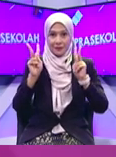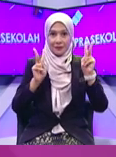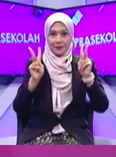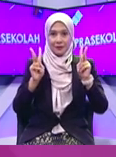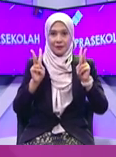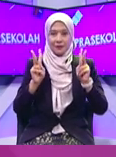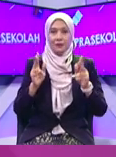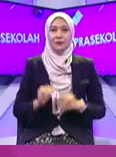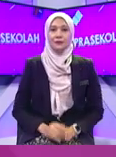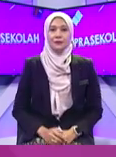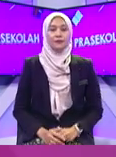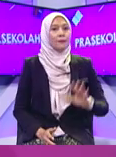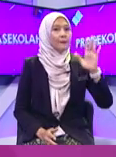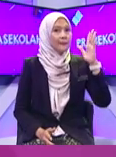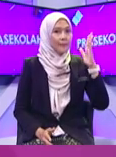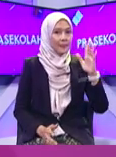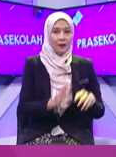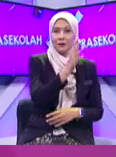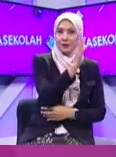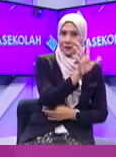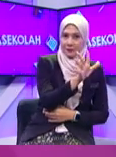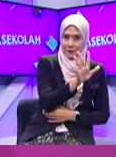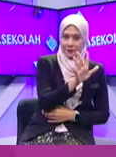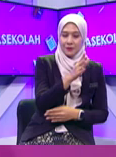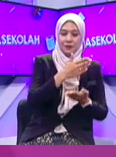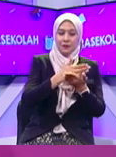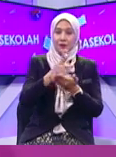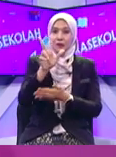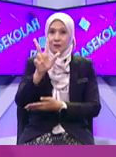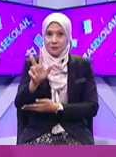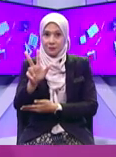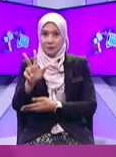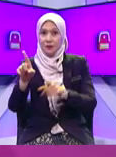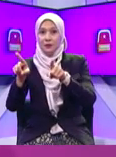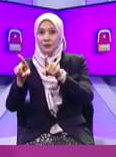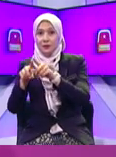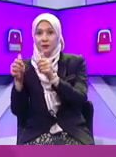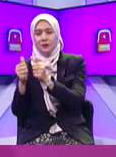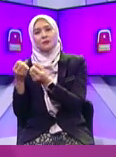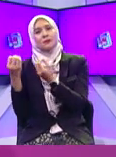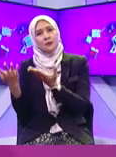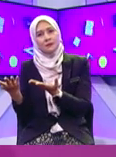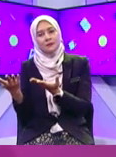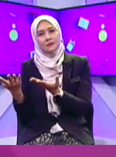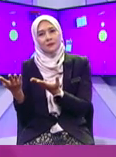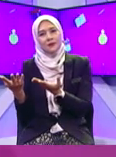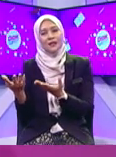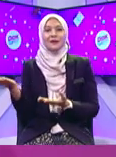oke 15 tolak 3 = berapa ya agak-agaknya lumayan